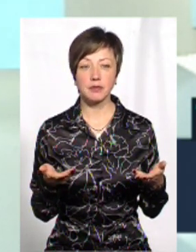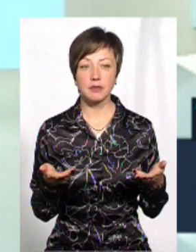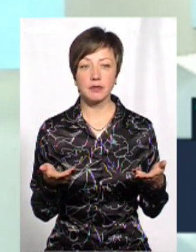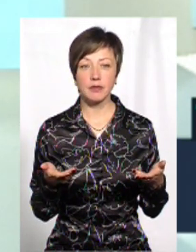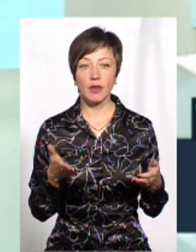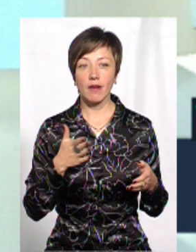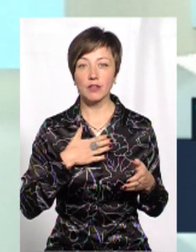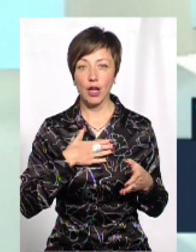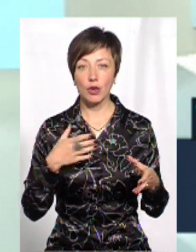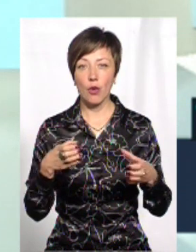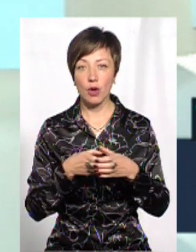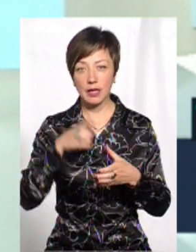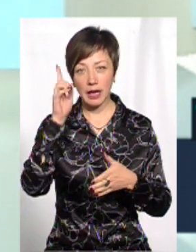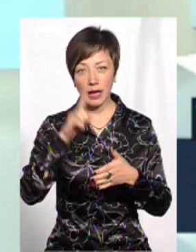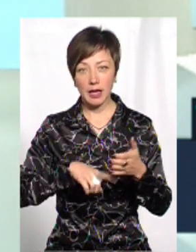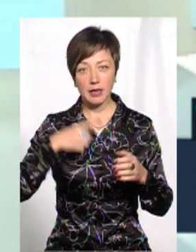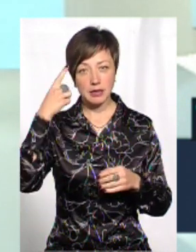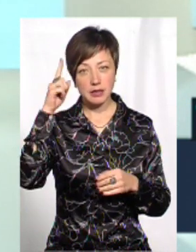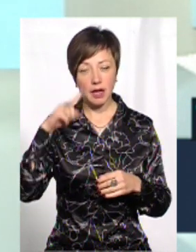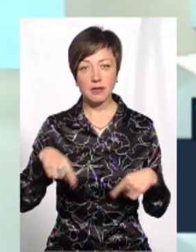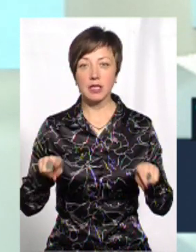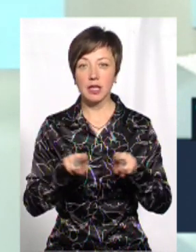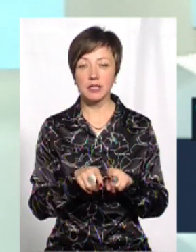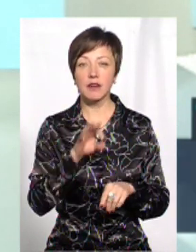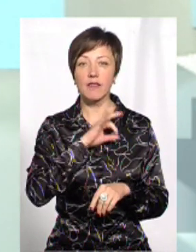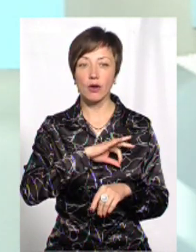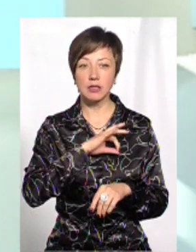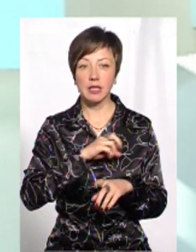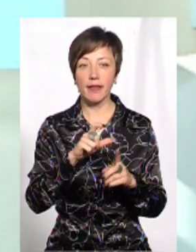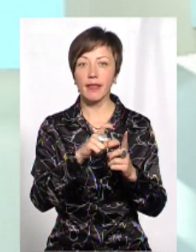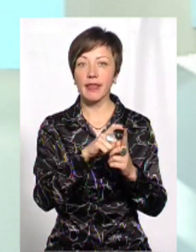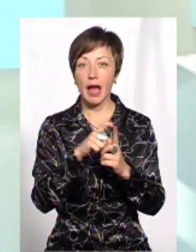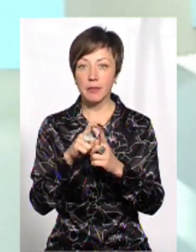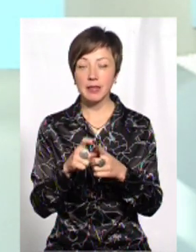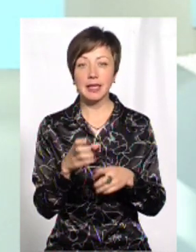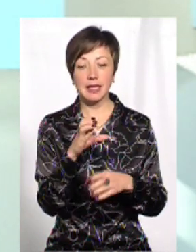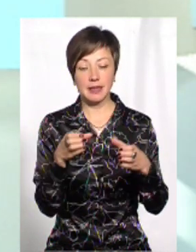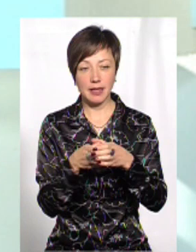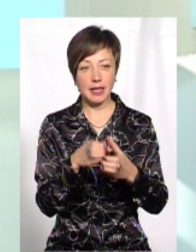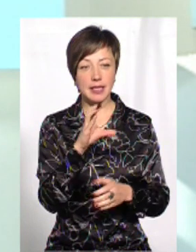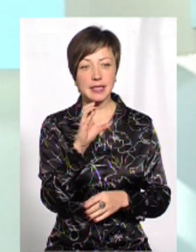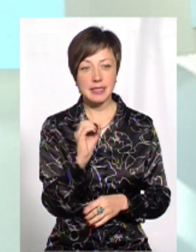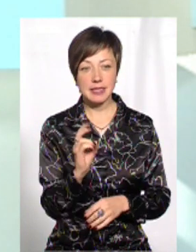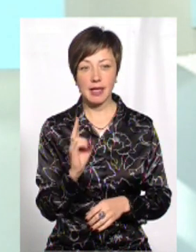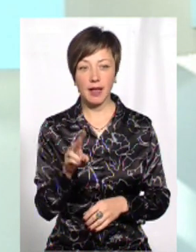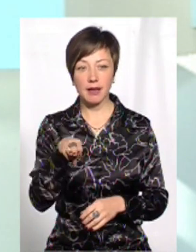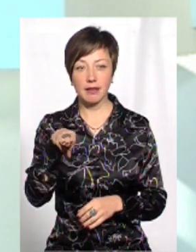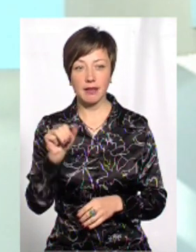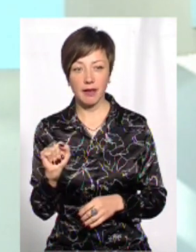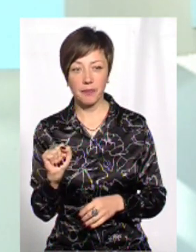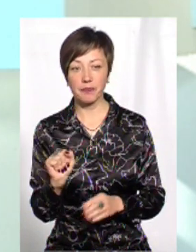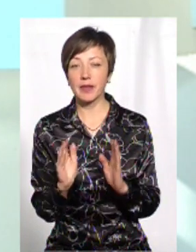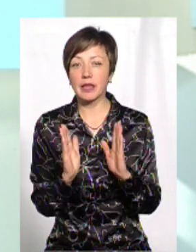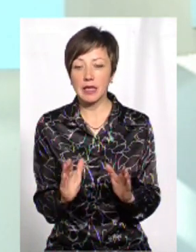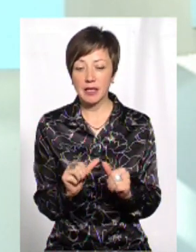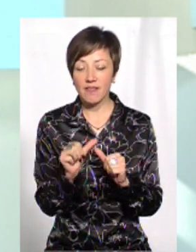нашій когорті релігієзнавців теж використовуємо термін «секта». Проте термін використовуємо виключно